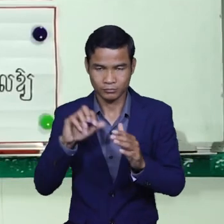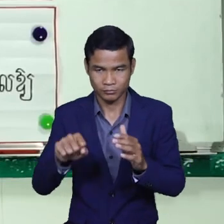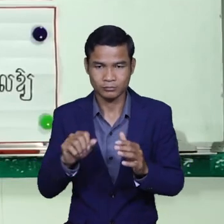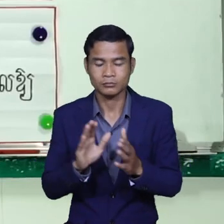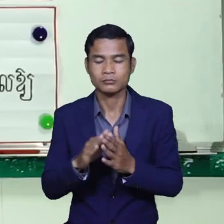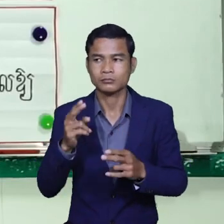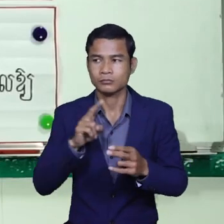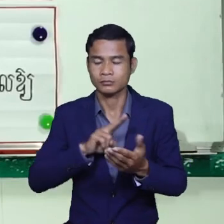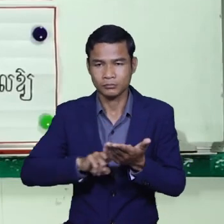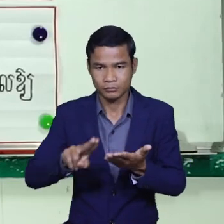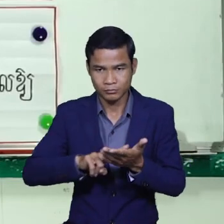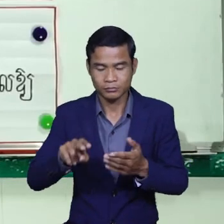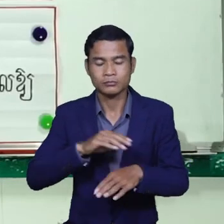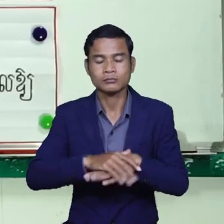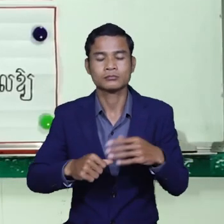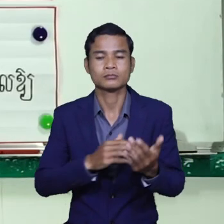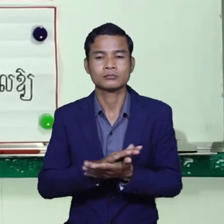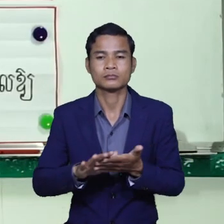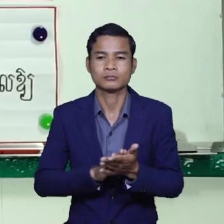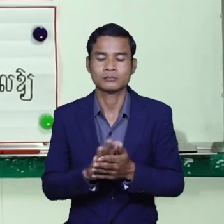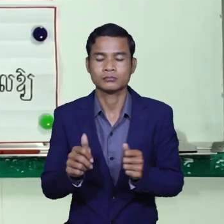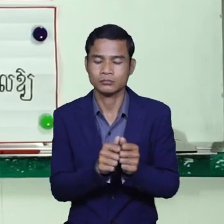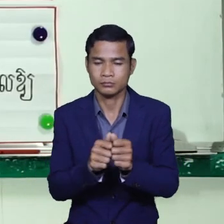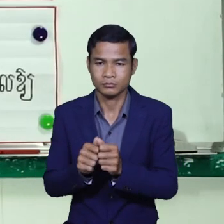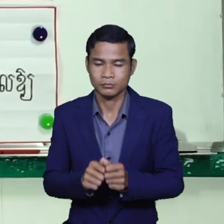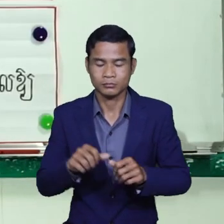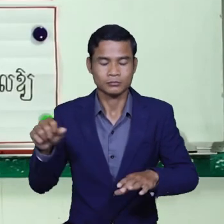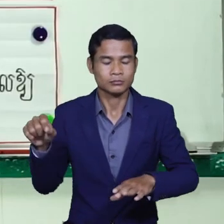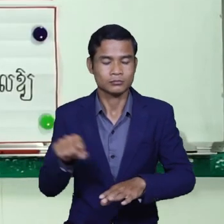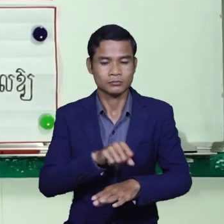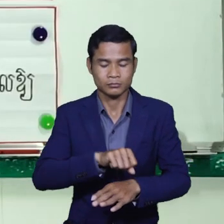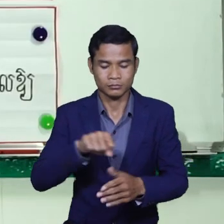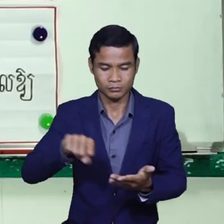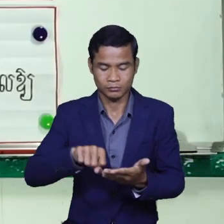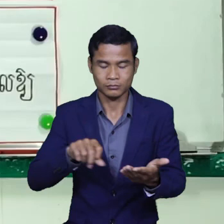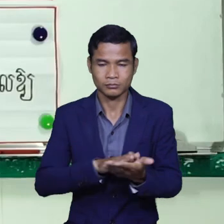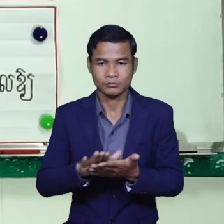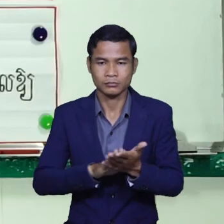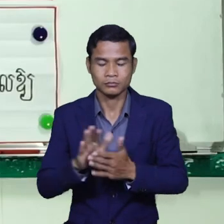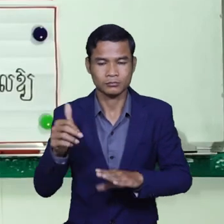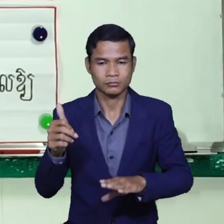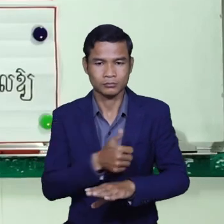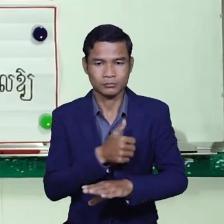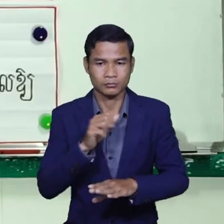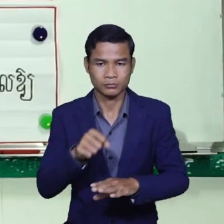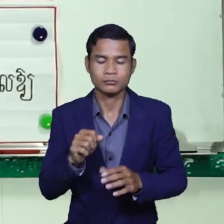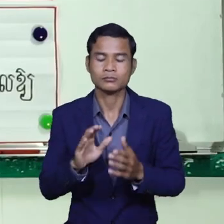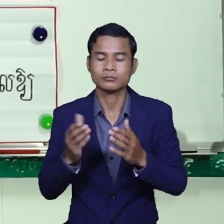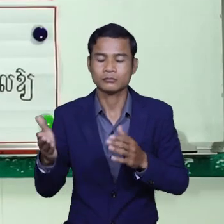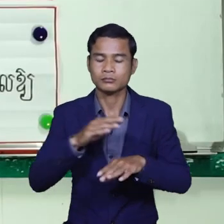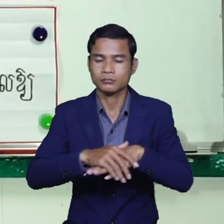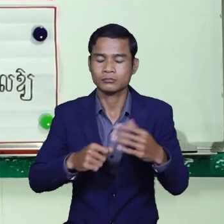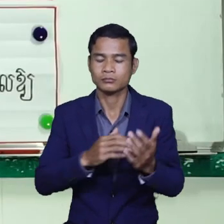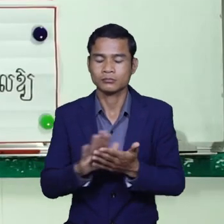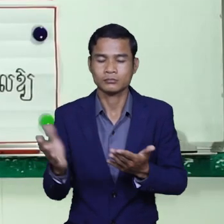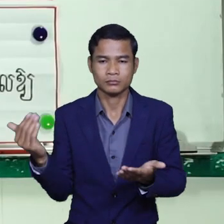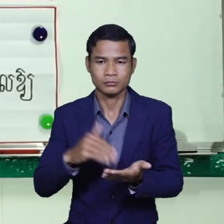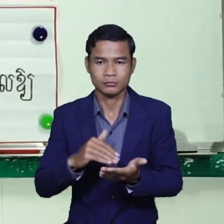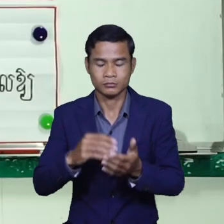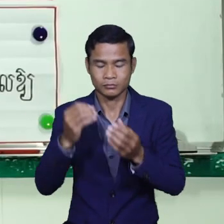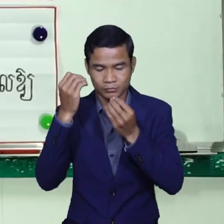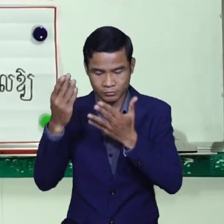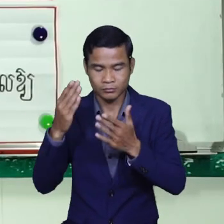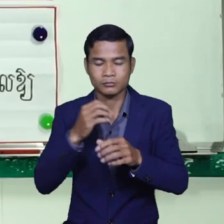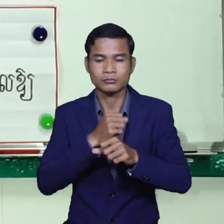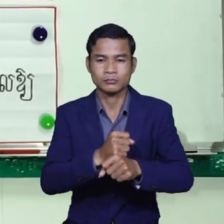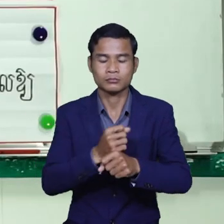trời rửa xa ảnh đà máy đời ca liên xâm ạc đáy chà chì mùi nâng xà bú à có rưu cổ chế con liên ở ban nhạc nhuốc đập bay ca phì